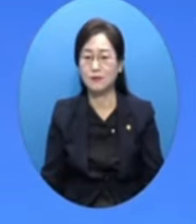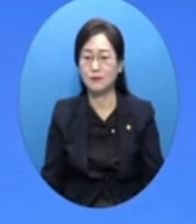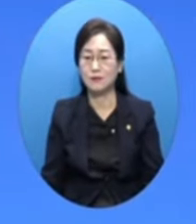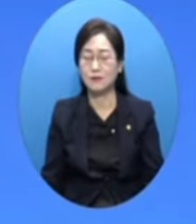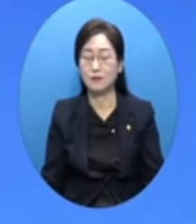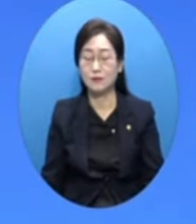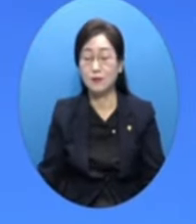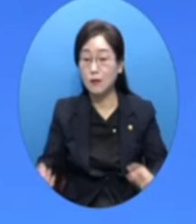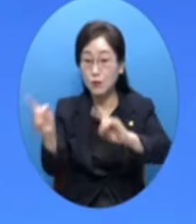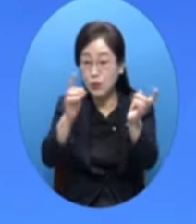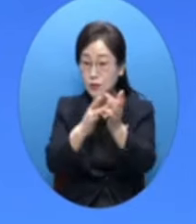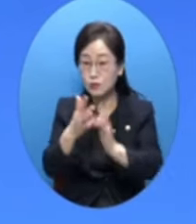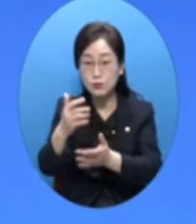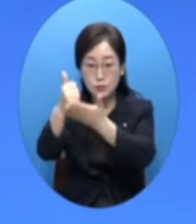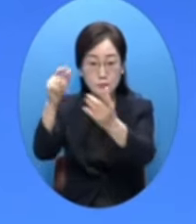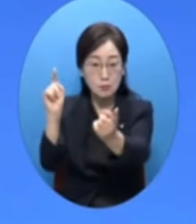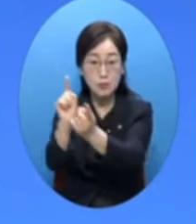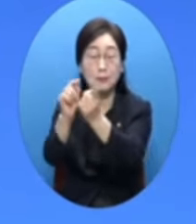부활하신 예수님을 만났으면